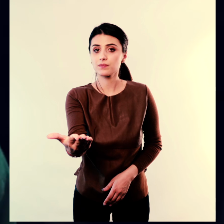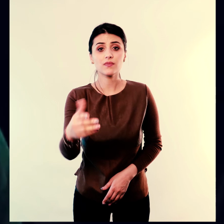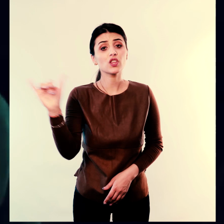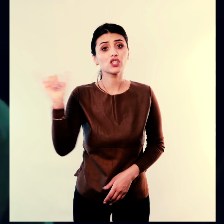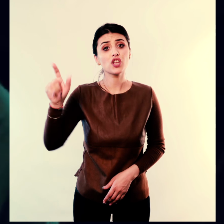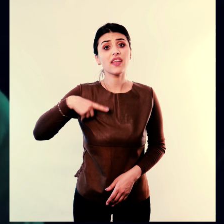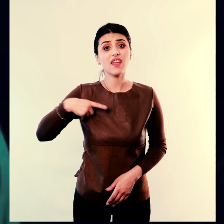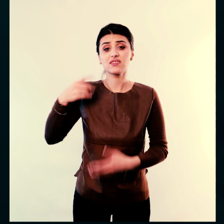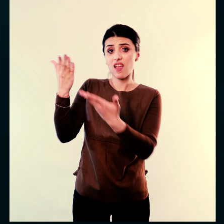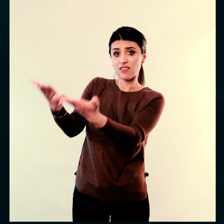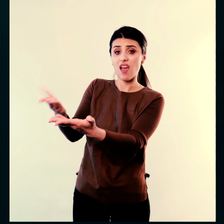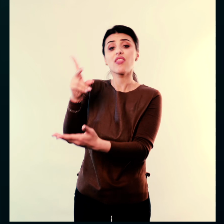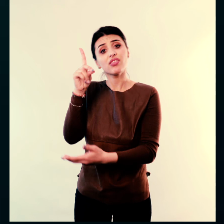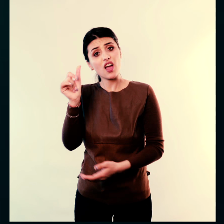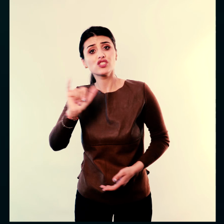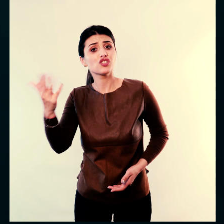Cine este ea?